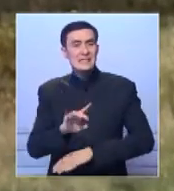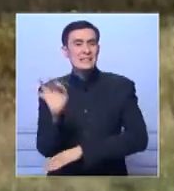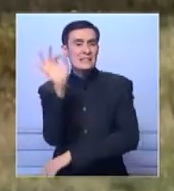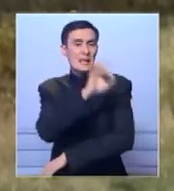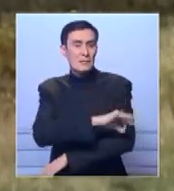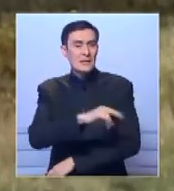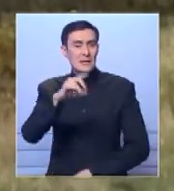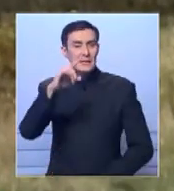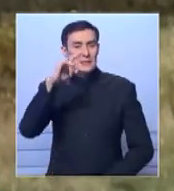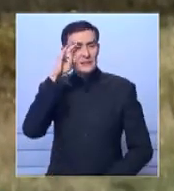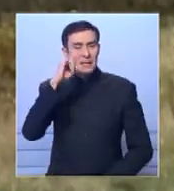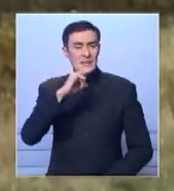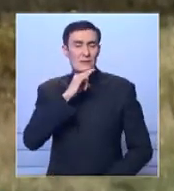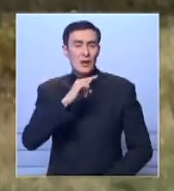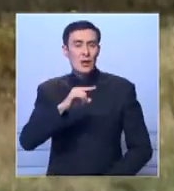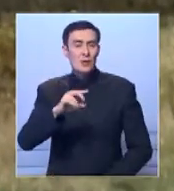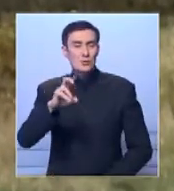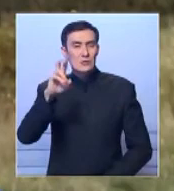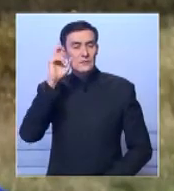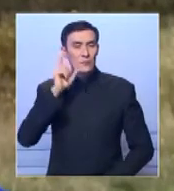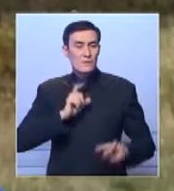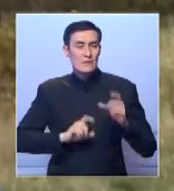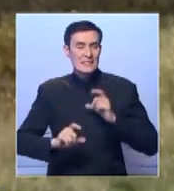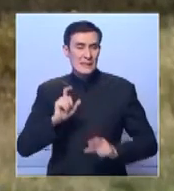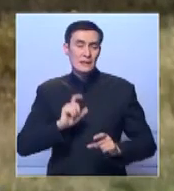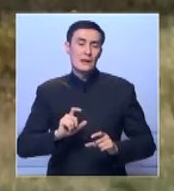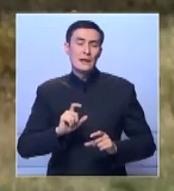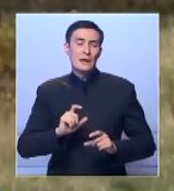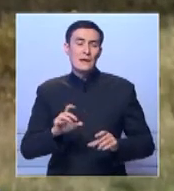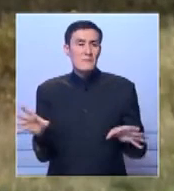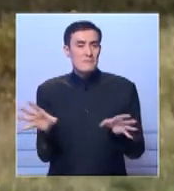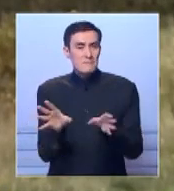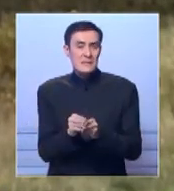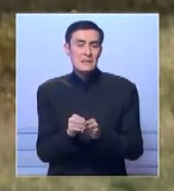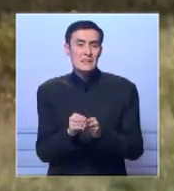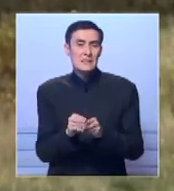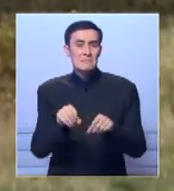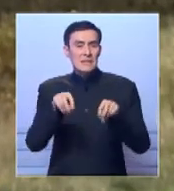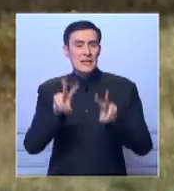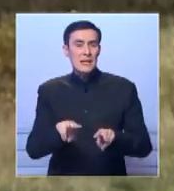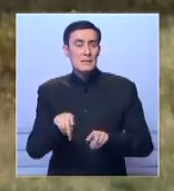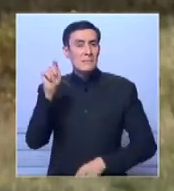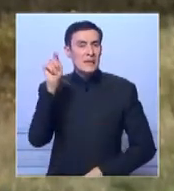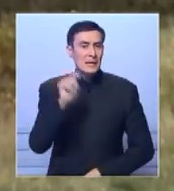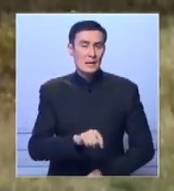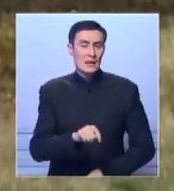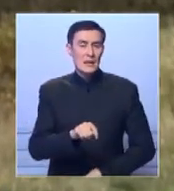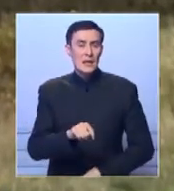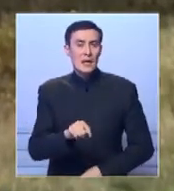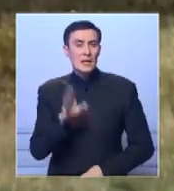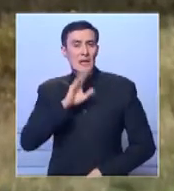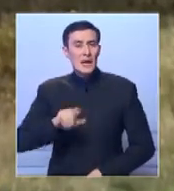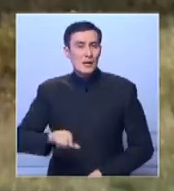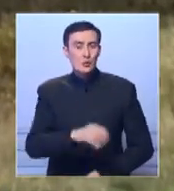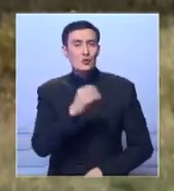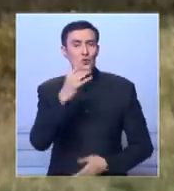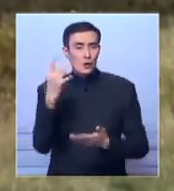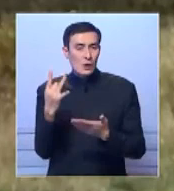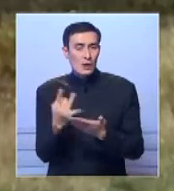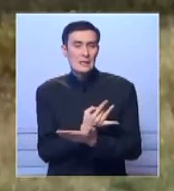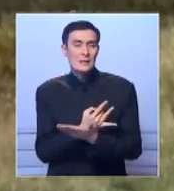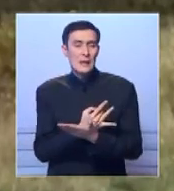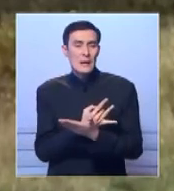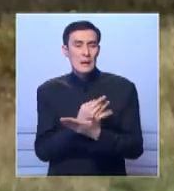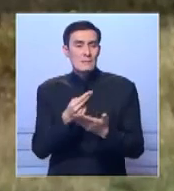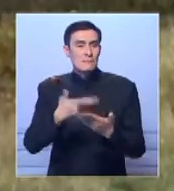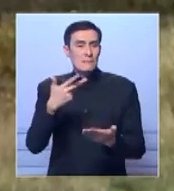Западно-Казахстанского государственного университета имени Махамбета Утемисова специально приехали сюда, отобрали, еще раз отбираем